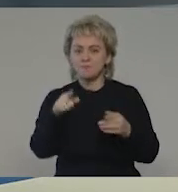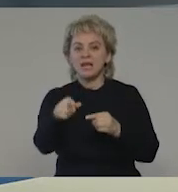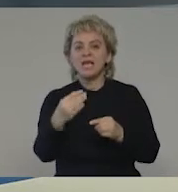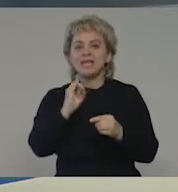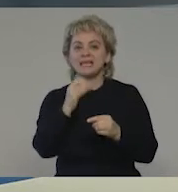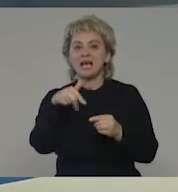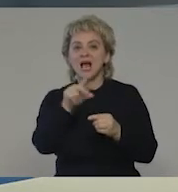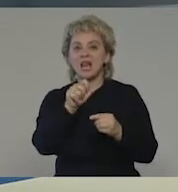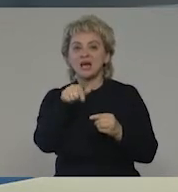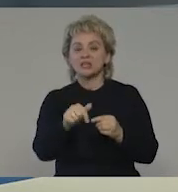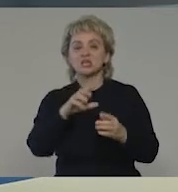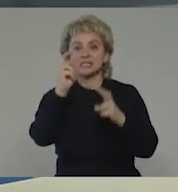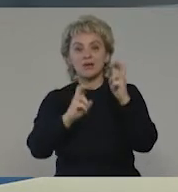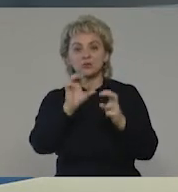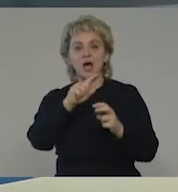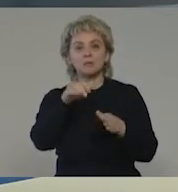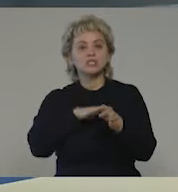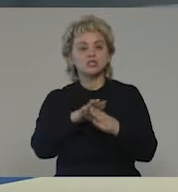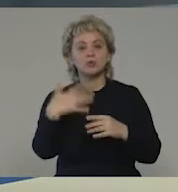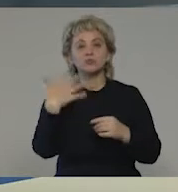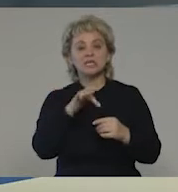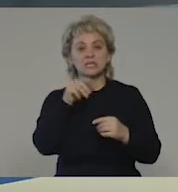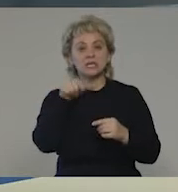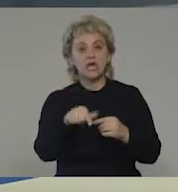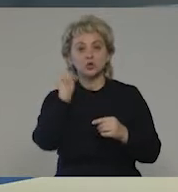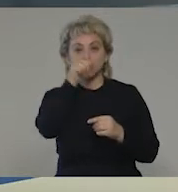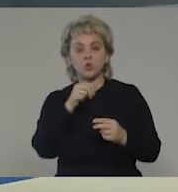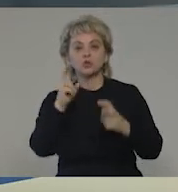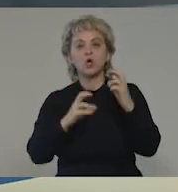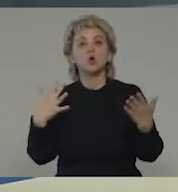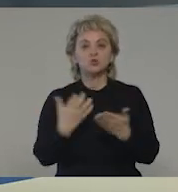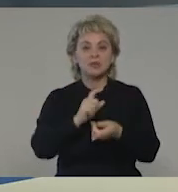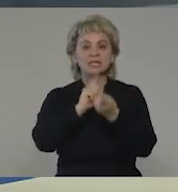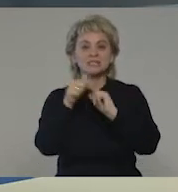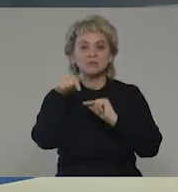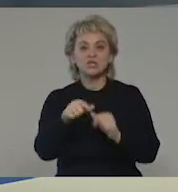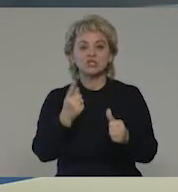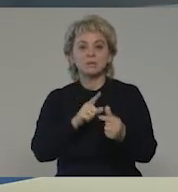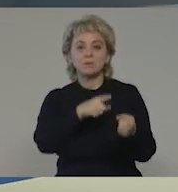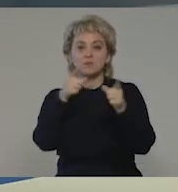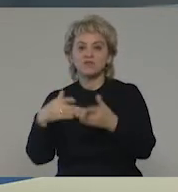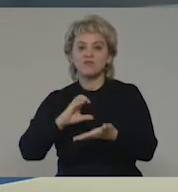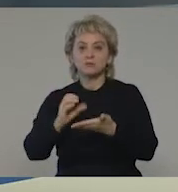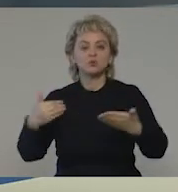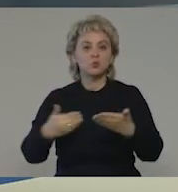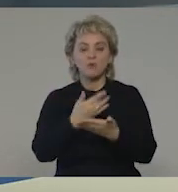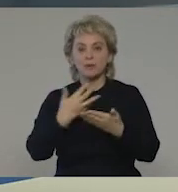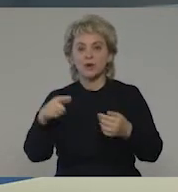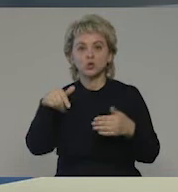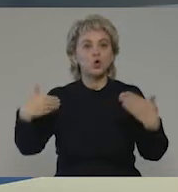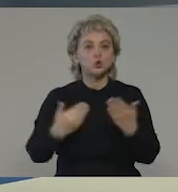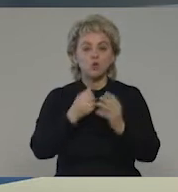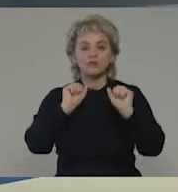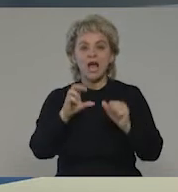ингаляторы. Заводу «Алмаз» в этом году исполнилось 50. И за эти годы предприятие успело сменить имя и перейти на выпуск новой продукции.